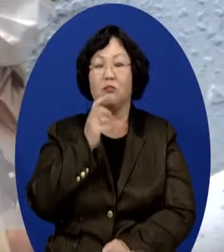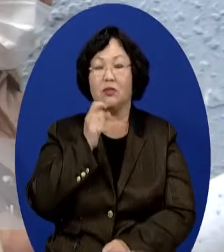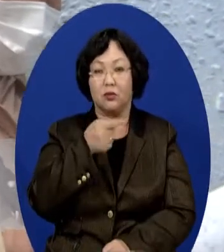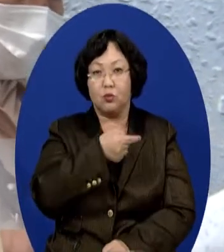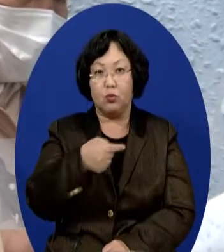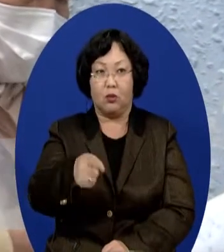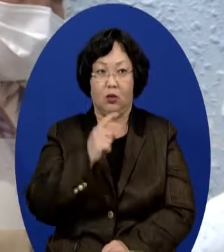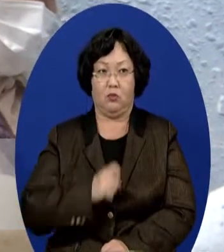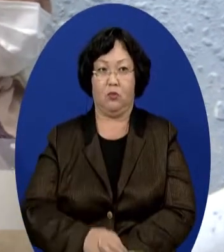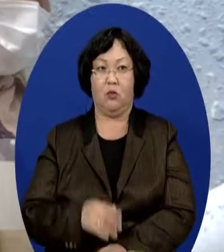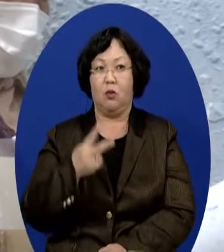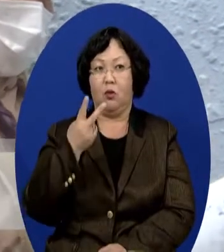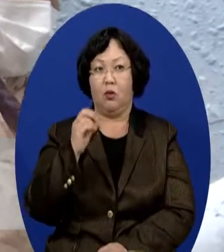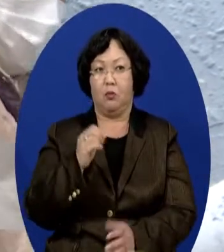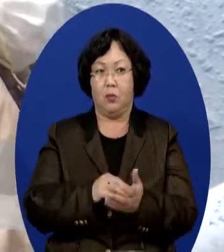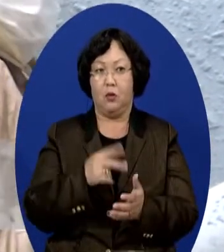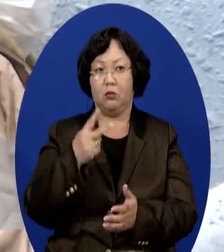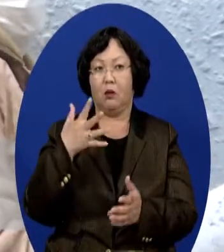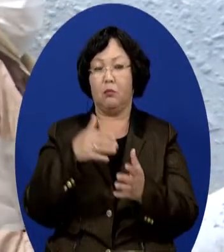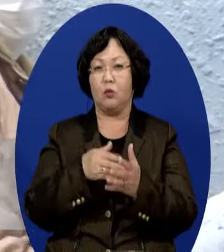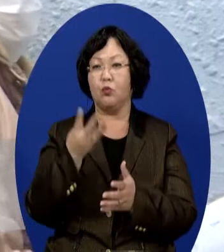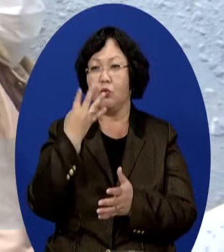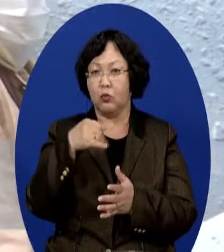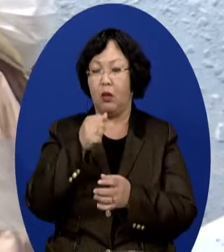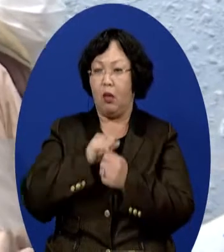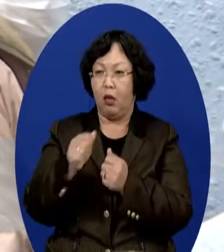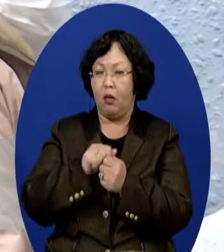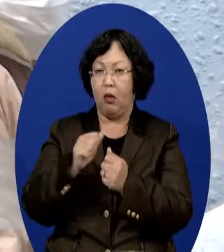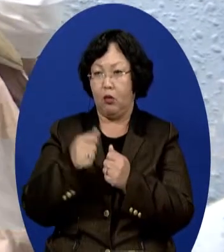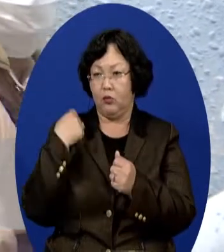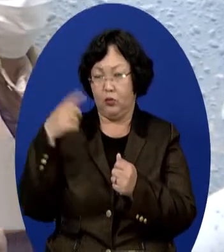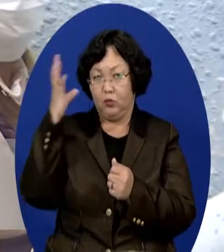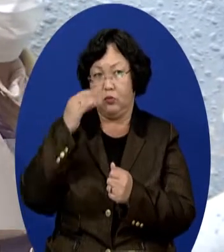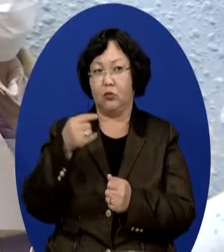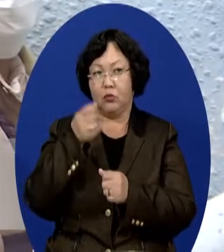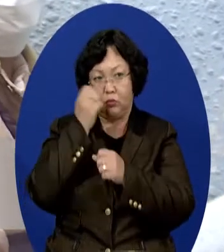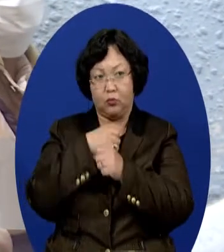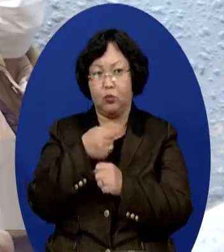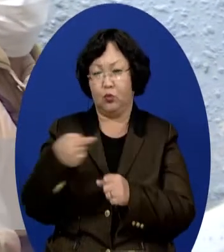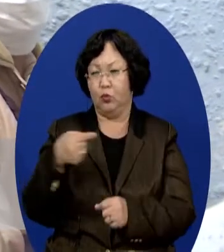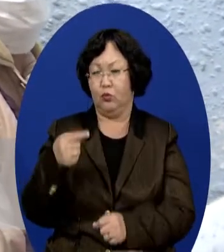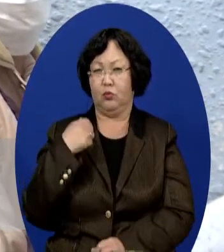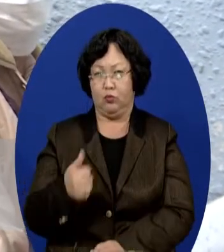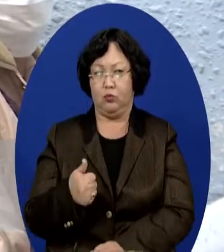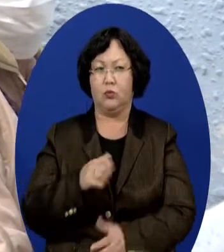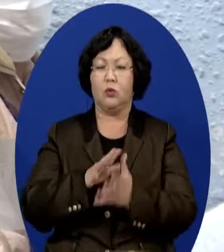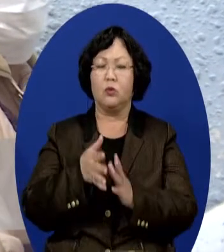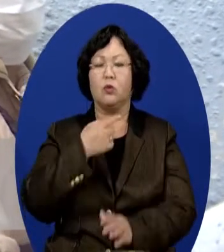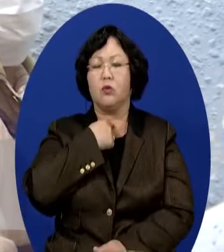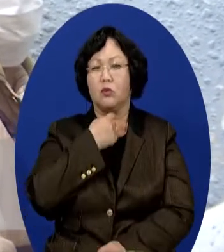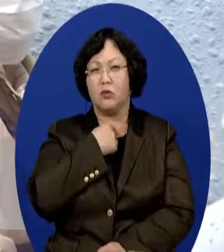20,000-аар 25,000-аар 4 өгсөн. Өчигдөр орой хүртэл үтсэн. Тэгээ зүгээр байгаа хгүй юу? Ямар? Тэгсэн мөртлөнгөөс хоолоо